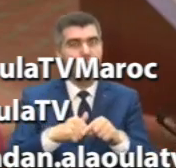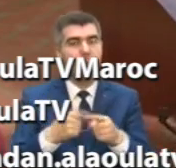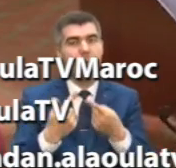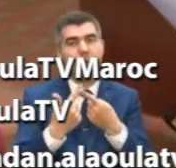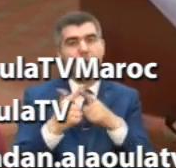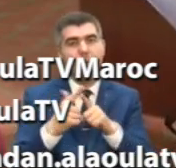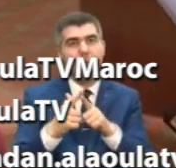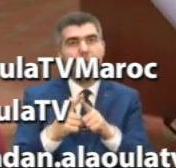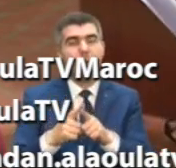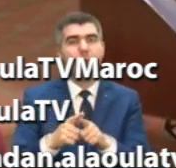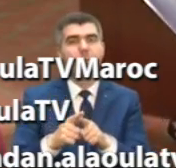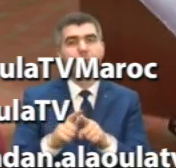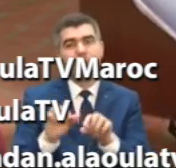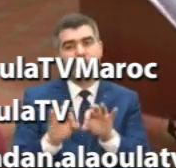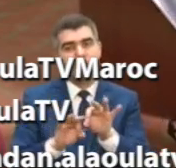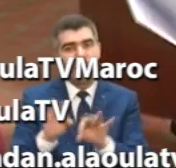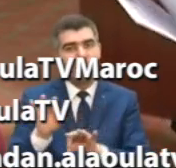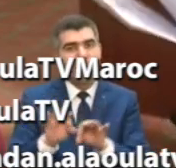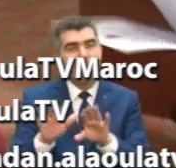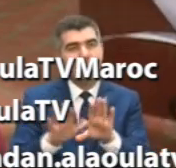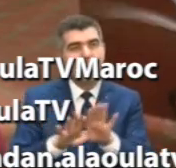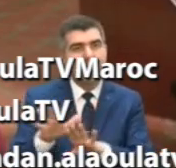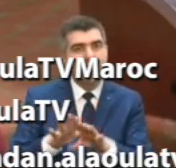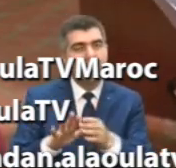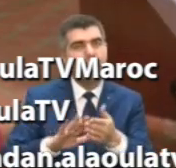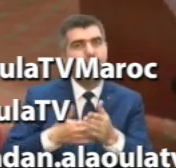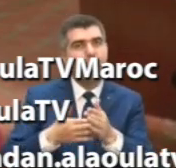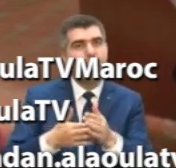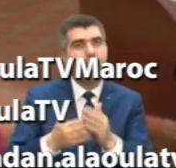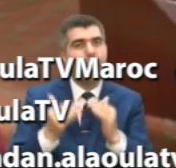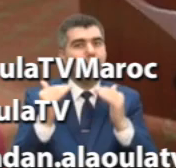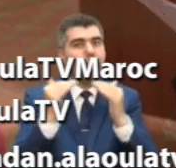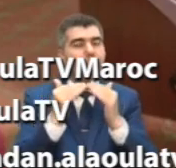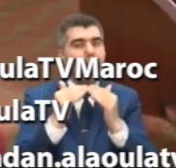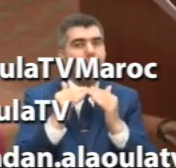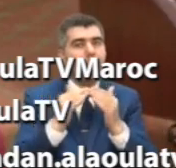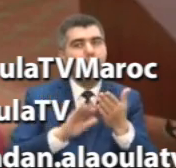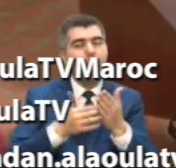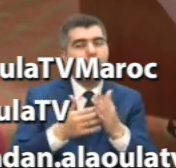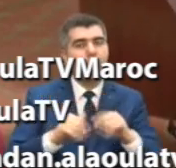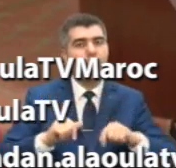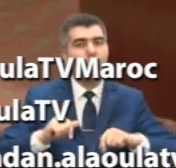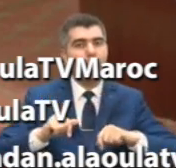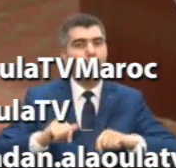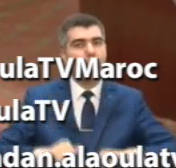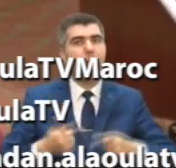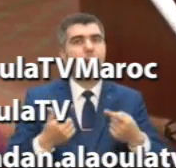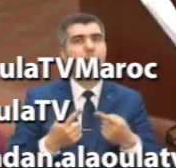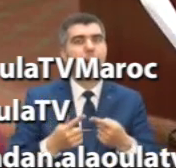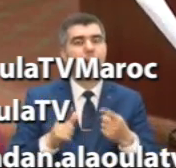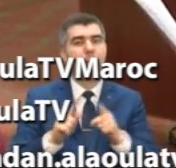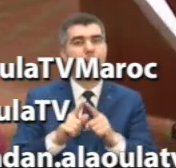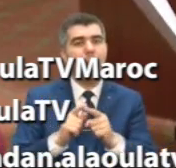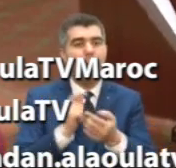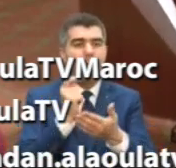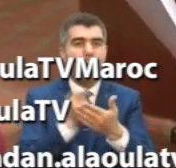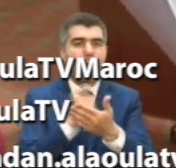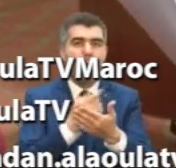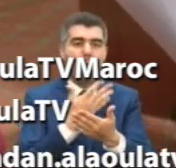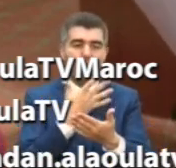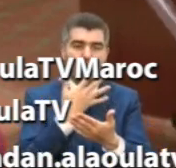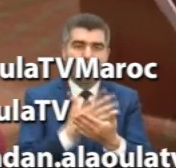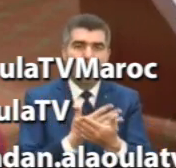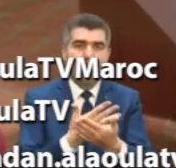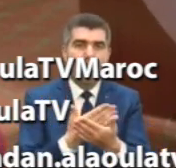ديال التدابير للخروج من هذه الوضعيه بالتنسيق بين مختلف الادارات والتنسيق بين العدول